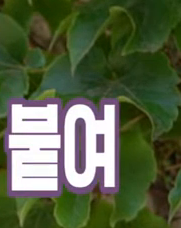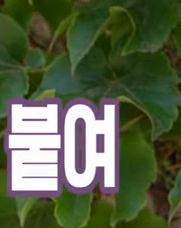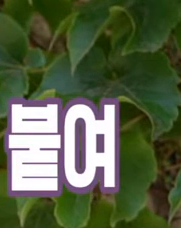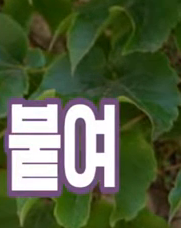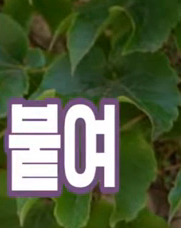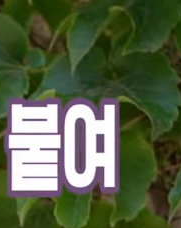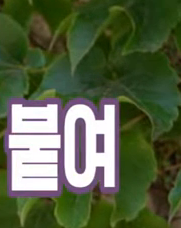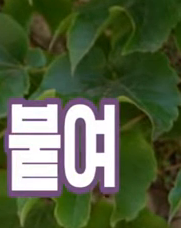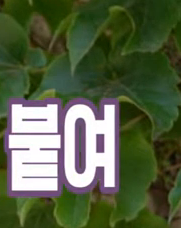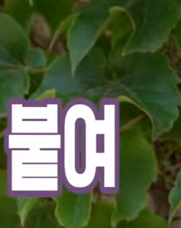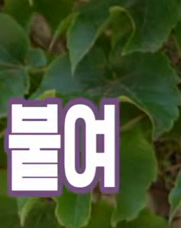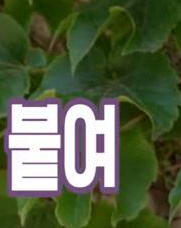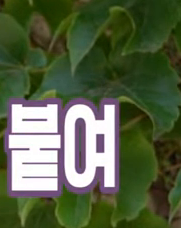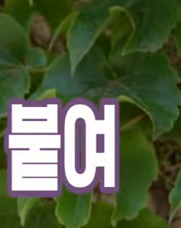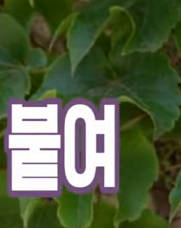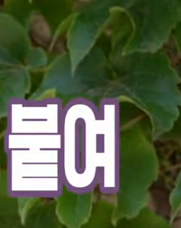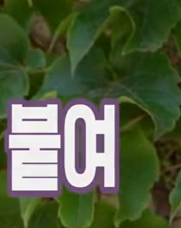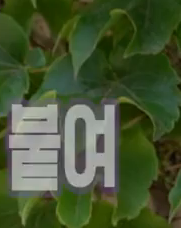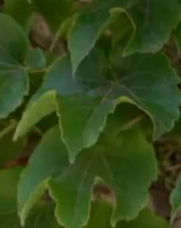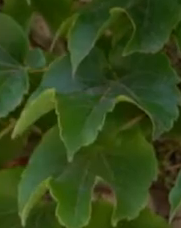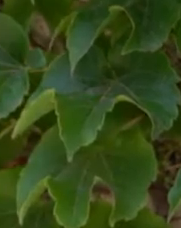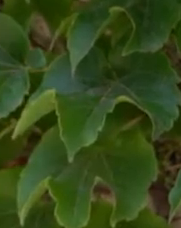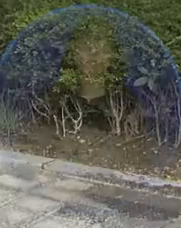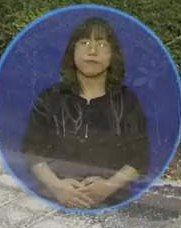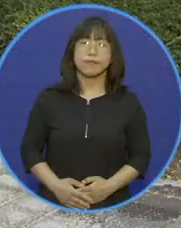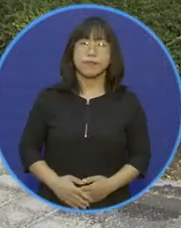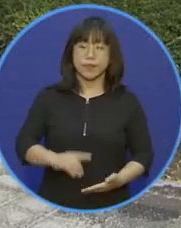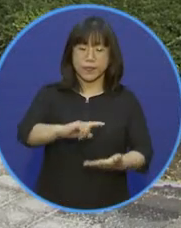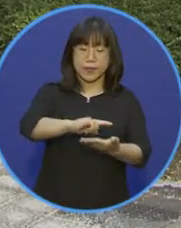위해 두 팔을 걷어붙였습니다.